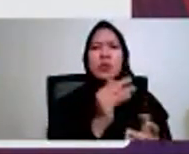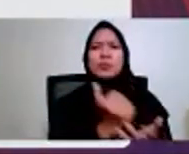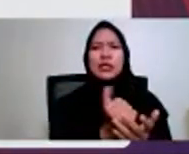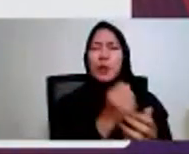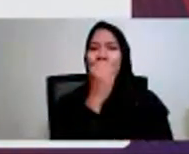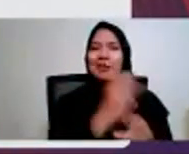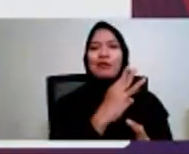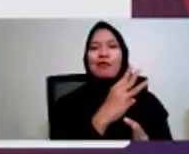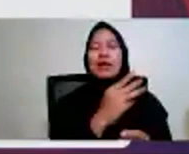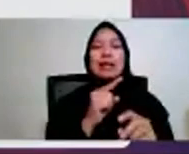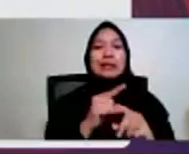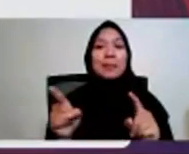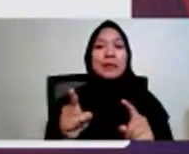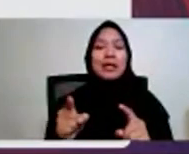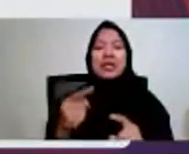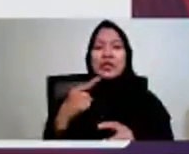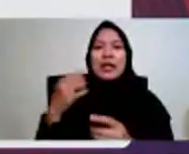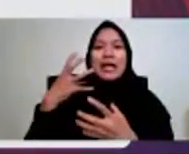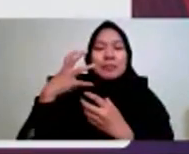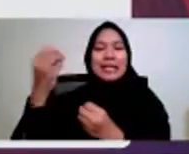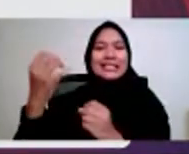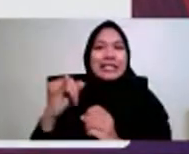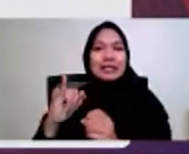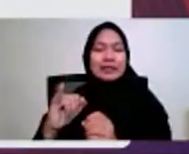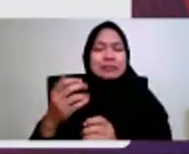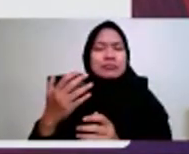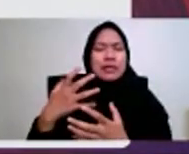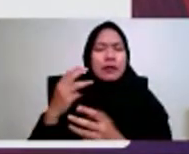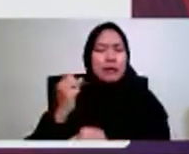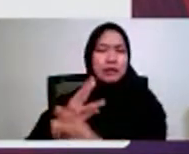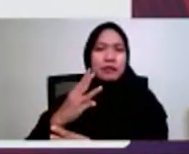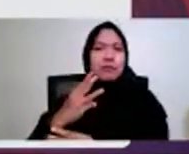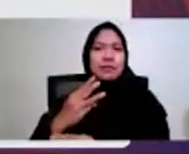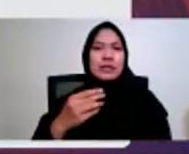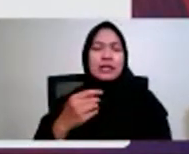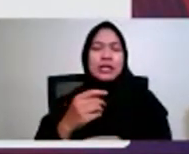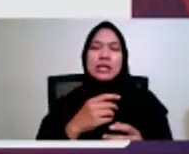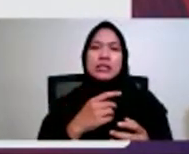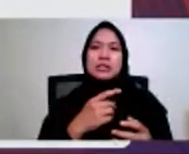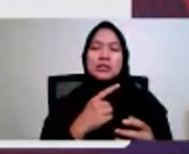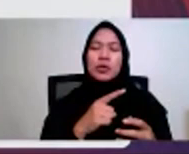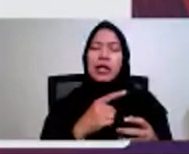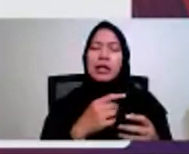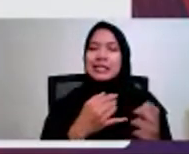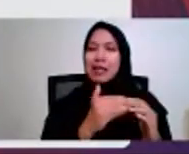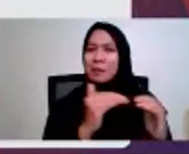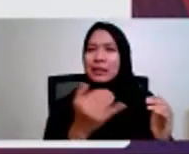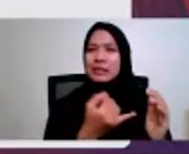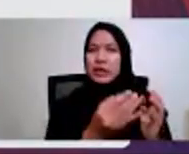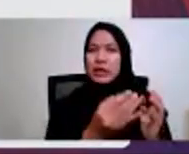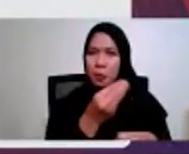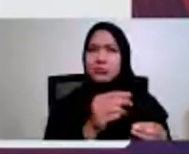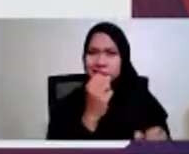tapi transmisi mana ekspektasi lebih efektif transmisi mana stabilisasi nilai tukar Le juga